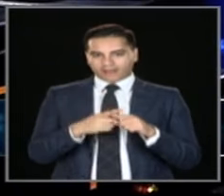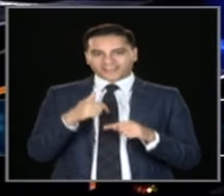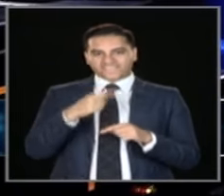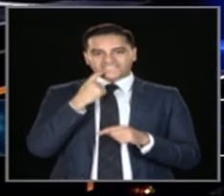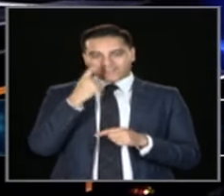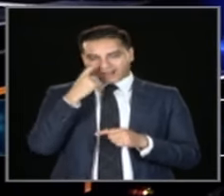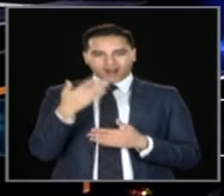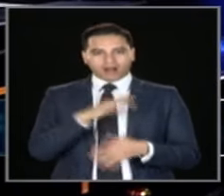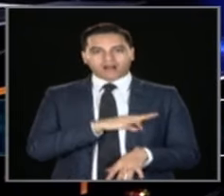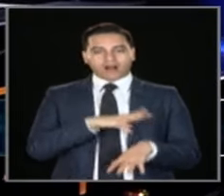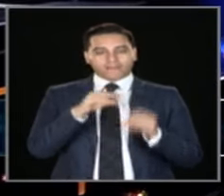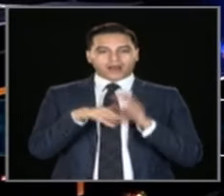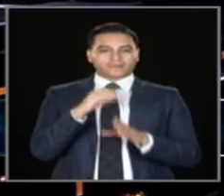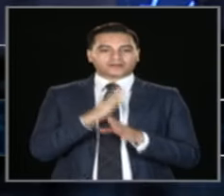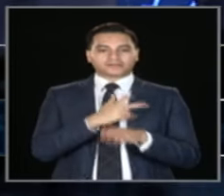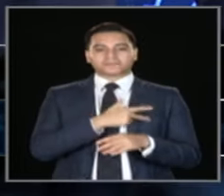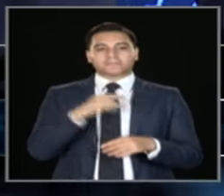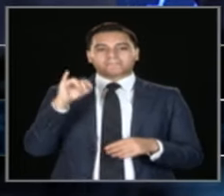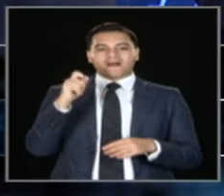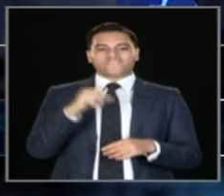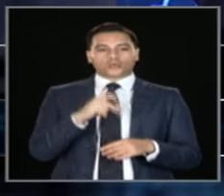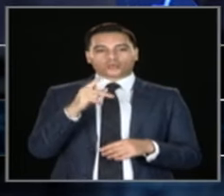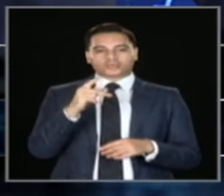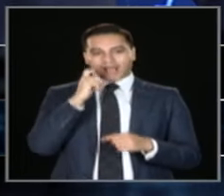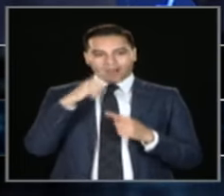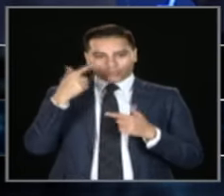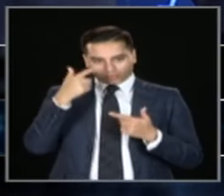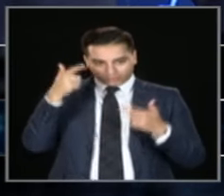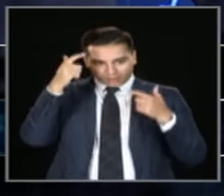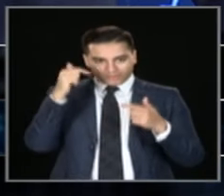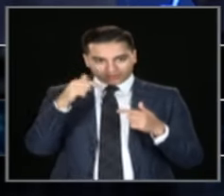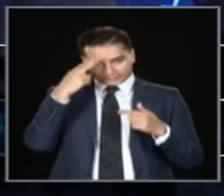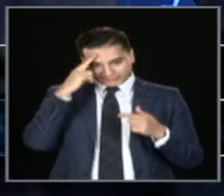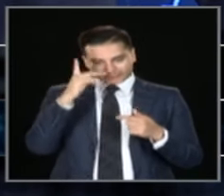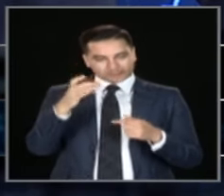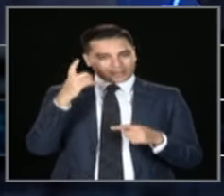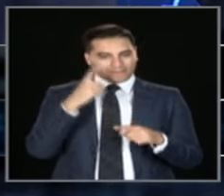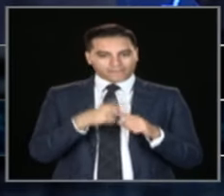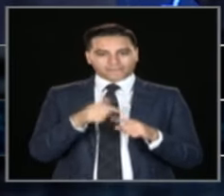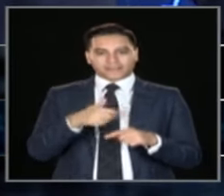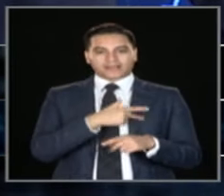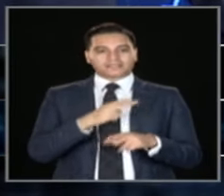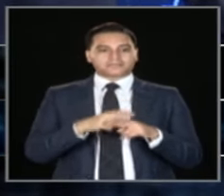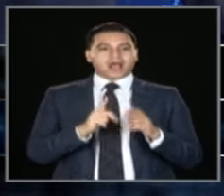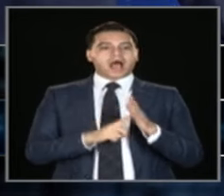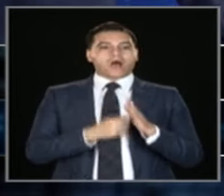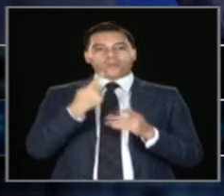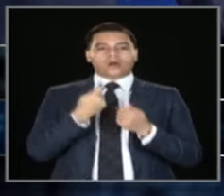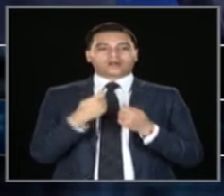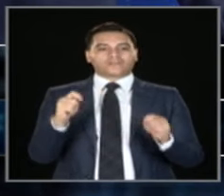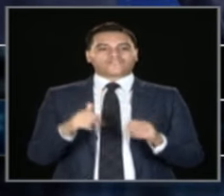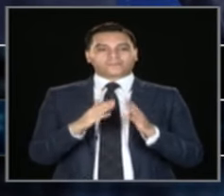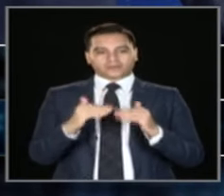بدور محفوظة بطائية في مسرحية هلو شلبي، فمن هو؟ سمير غنم. غلط. ما هو اسم أول جريدة مصرية صدرت